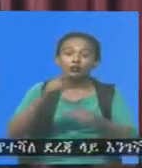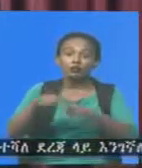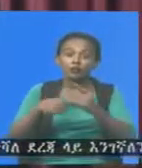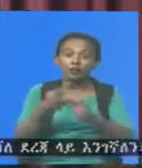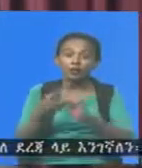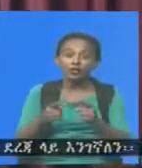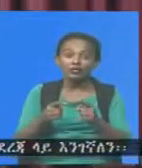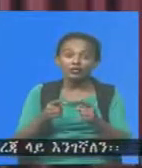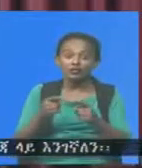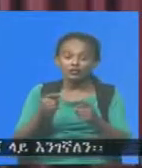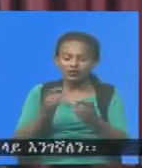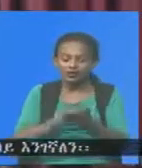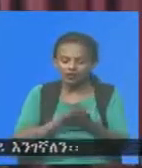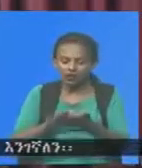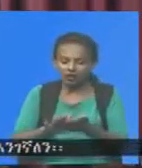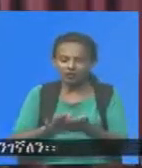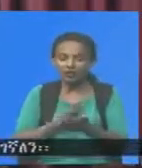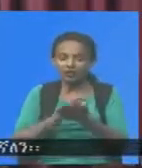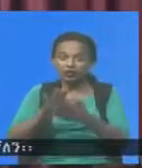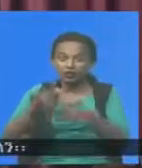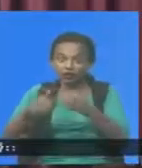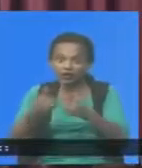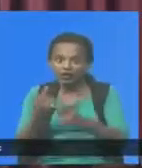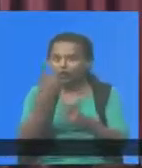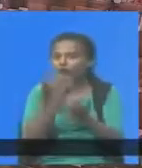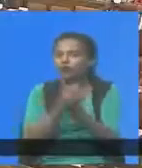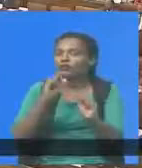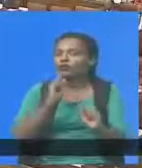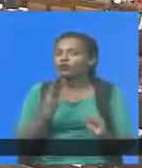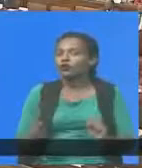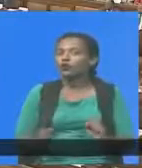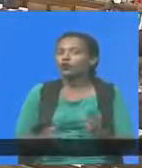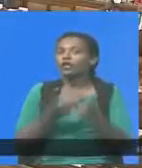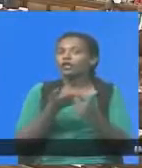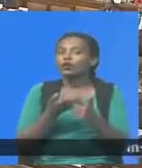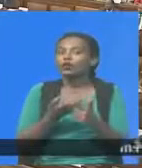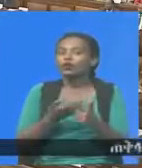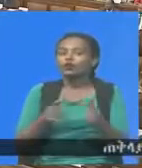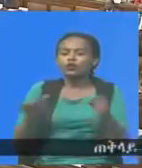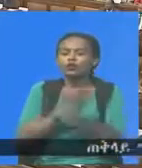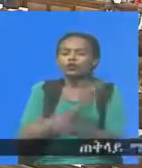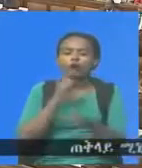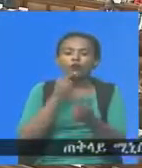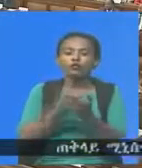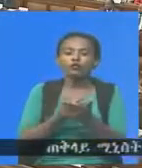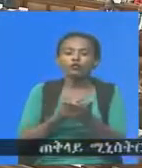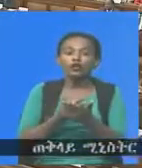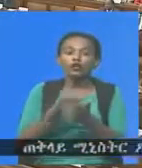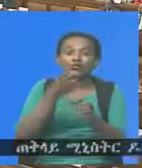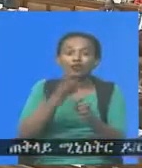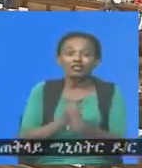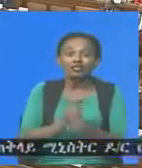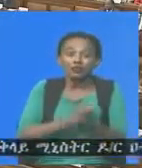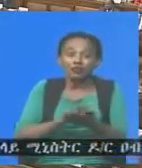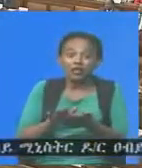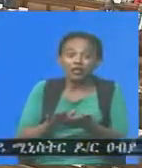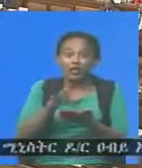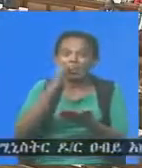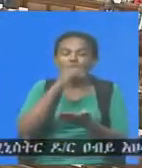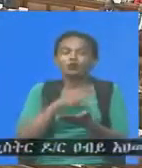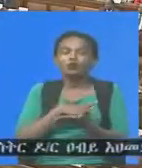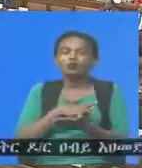ሰብስበን ማስገባትና ያጣራ መሄድ አንዱ መፍትሄ ነው። ሁለተኛው መፍትሄ ደግሞ የተሟላ ማስረጃ እስከምናጣራ